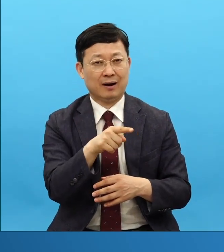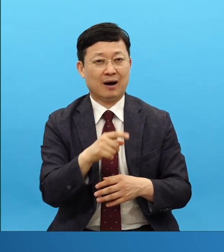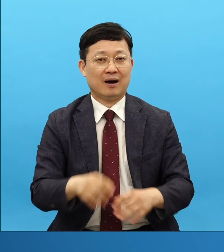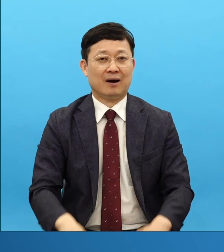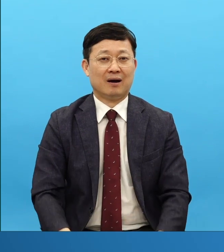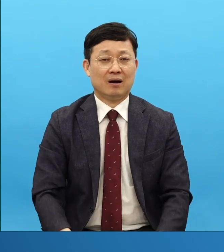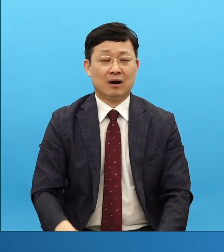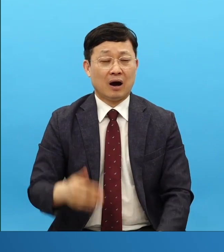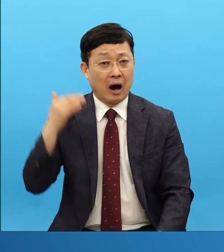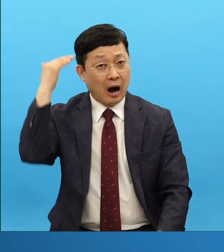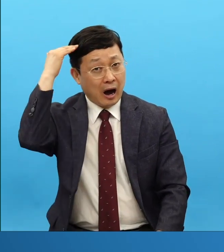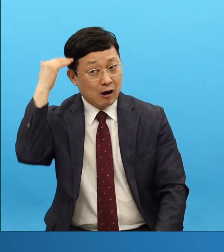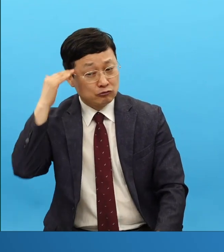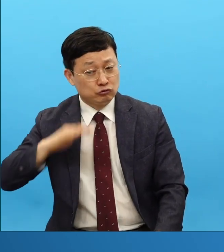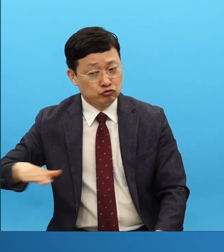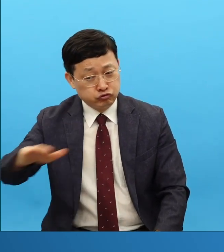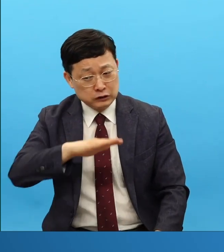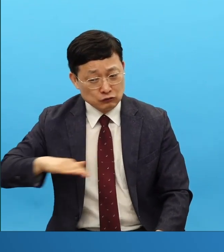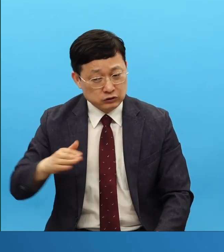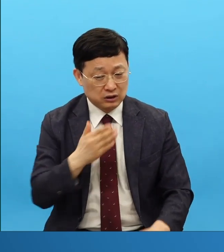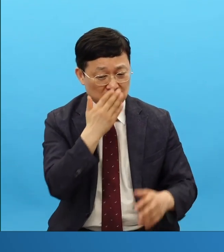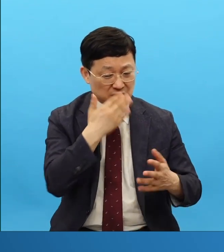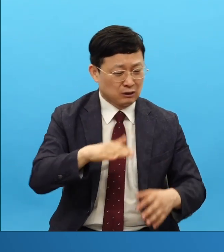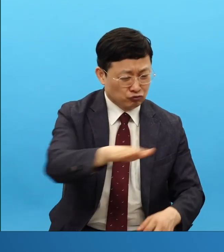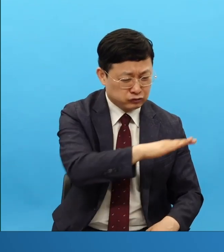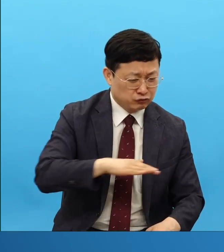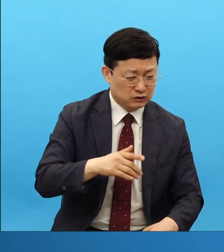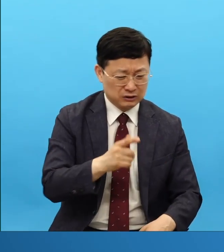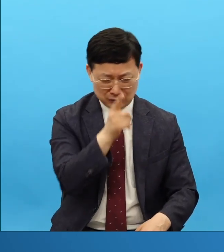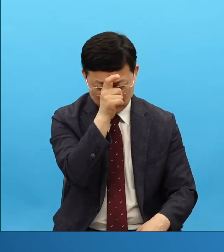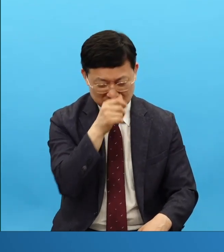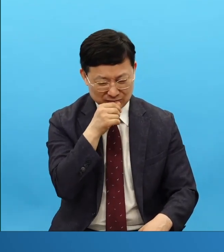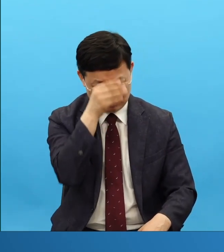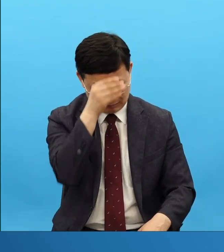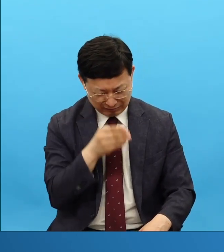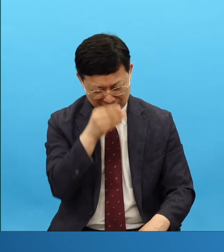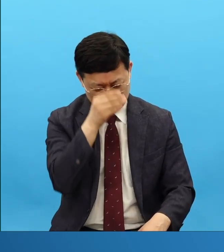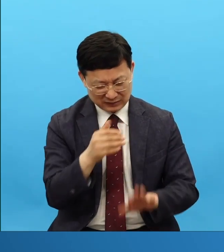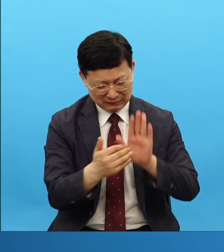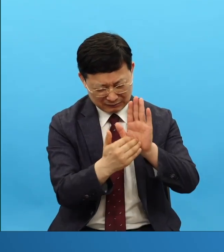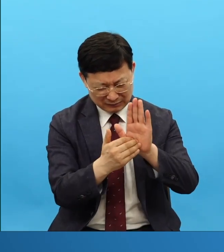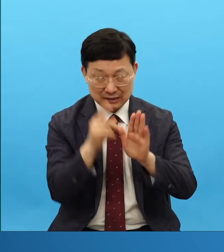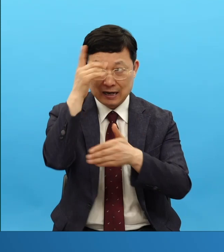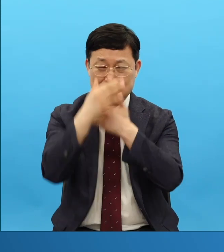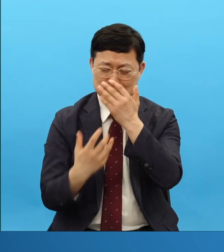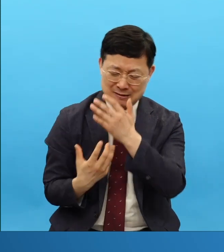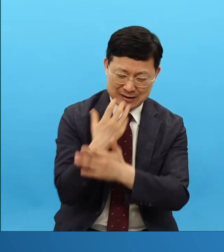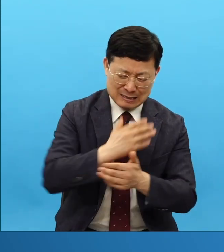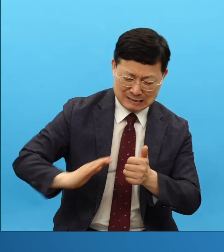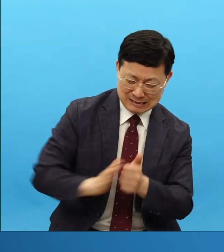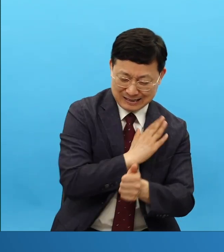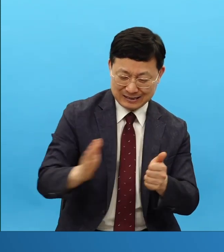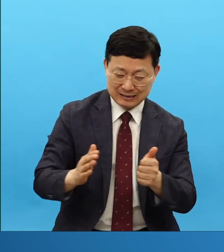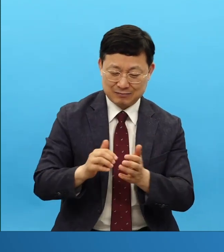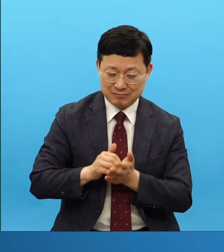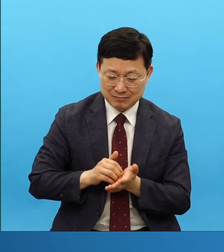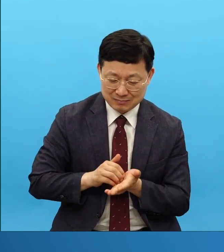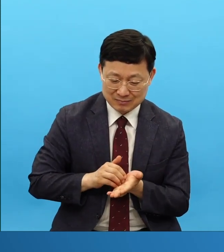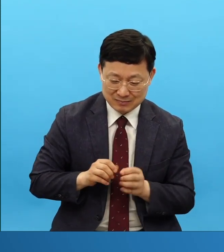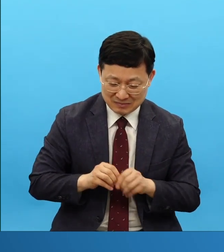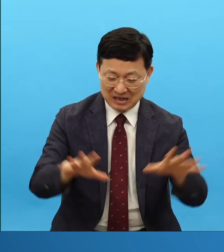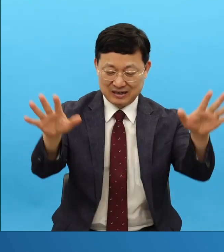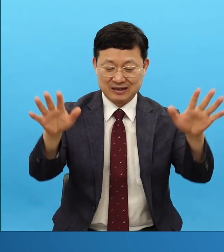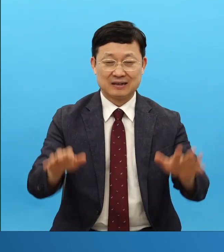그래 단어가 똑같은지요. 그래 하나님 또도 패거요. 새끼야 하면서 막. The wording was exactly the same. That's why God hit them upside the head